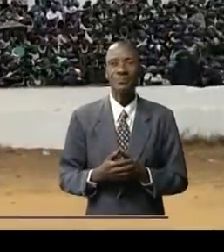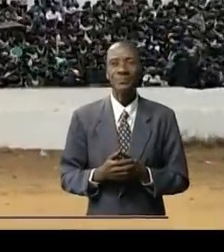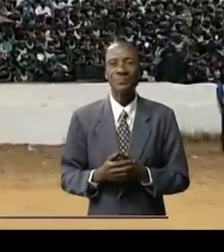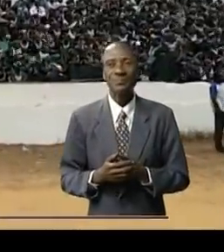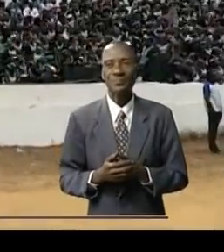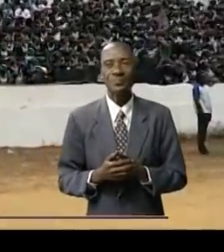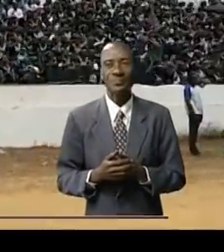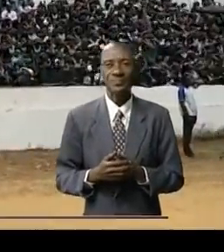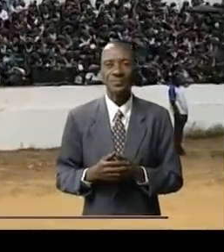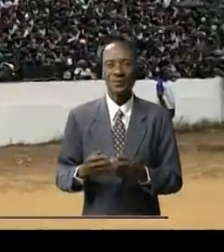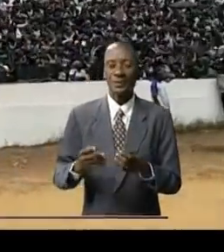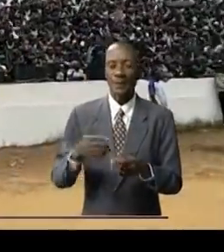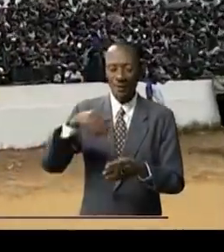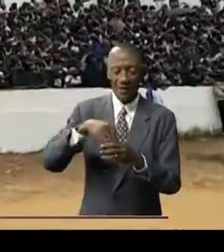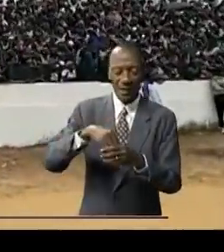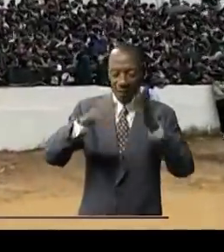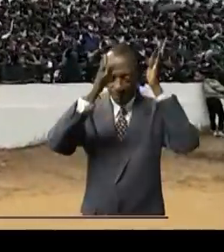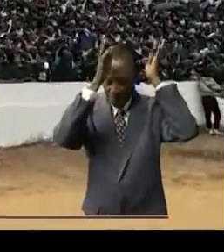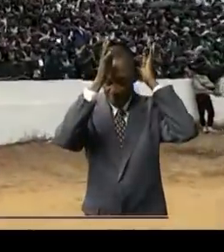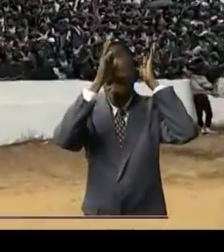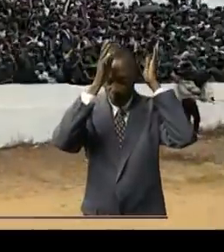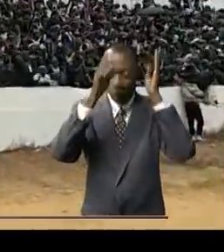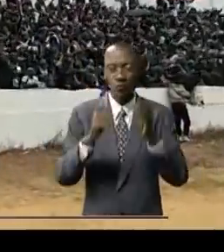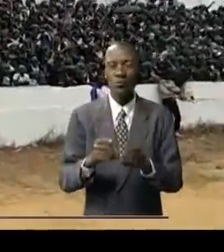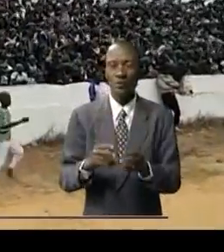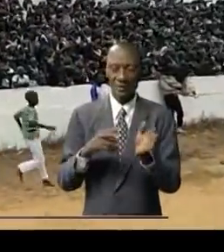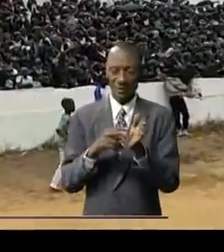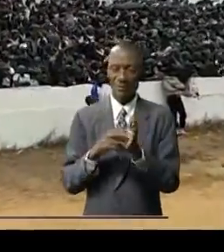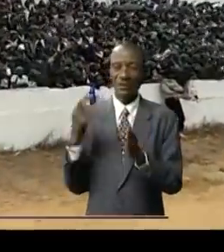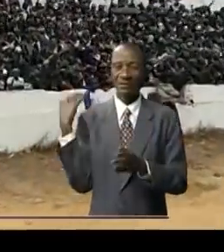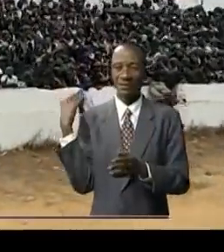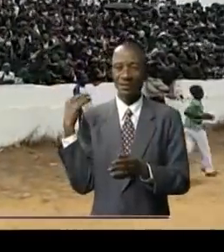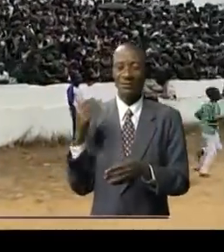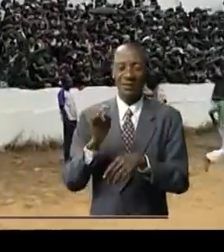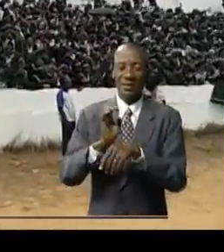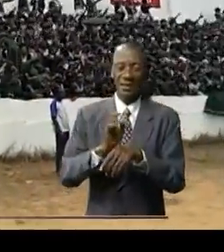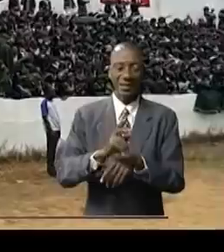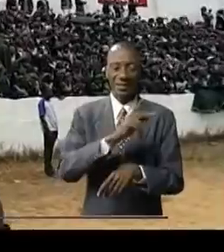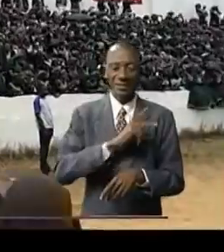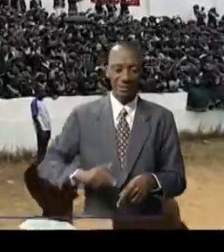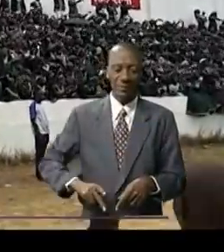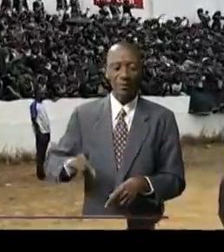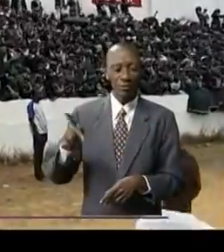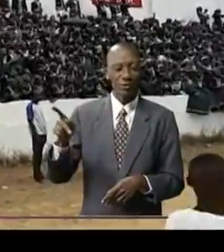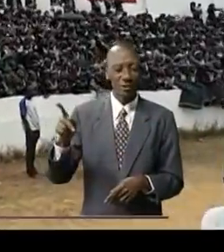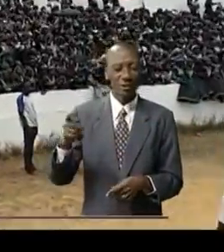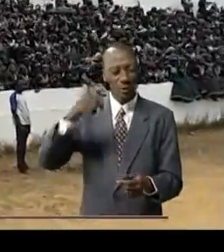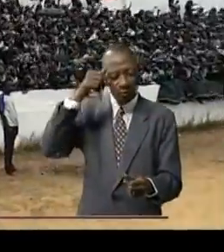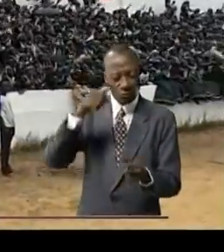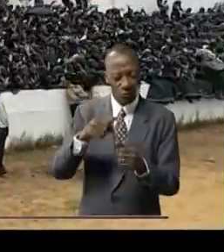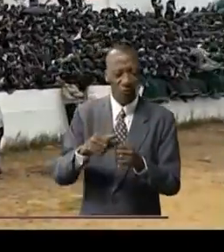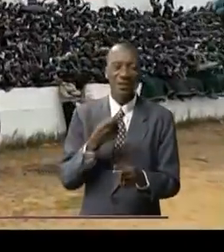historique spirituel à Mbanzangungu, c'est dimanche. L'église kimbanguiste revivait l'histoire du